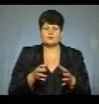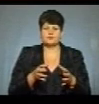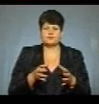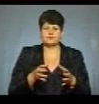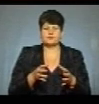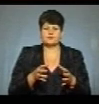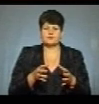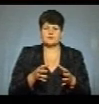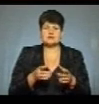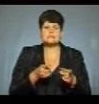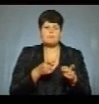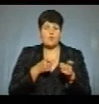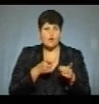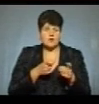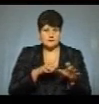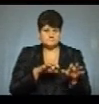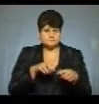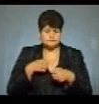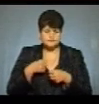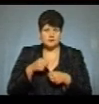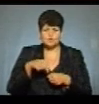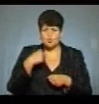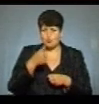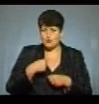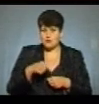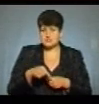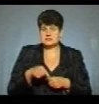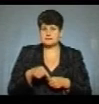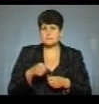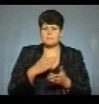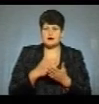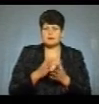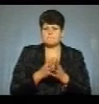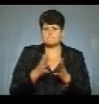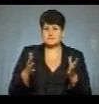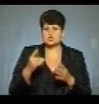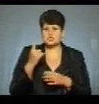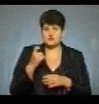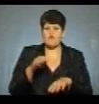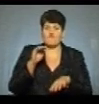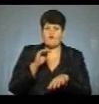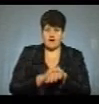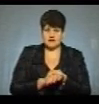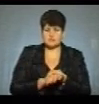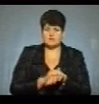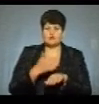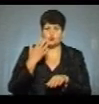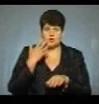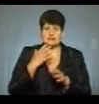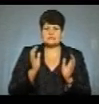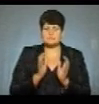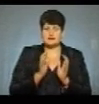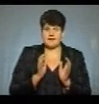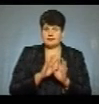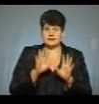вилученню незаконної зброї. В цьому році маємо більше 100 фактів, коли зберігалась